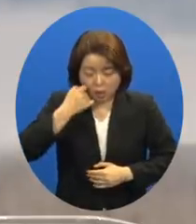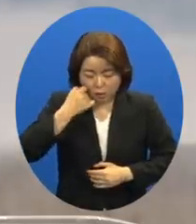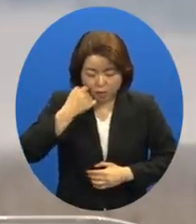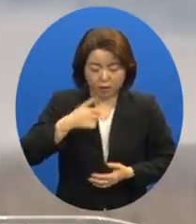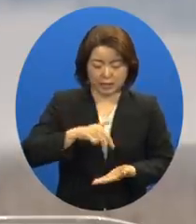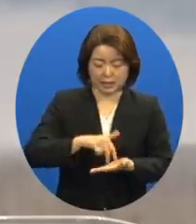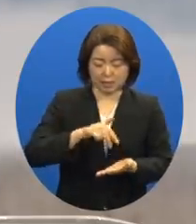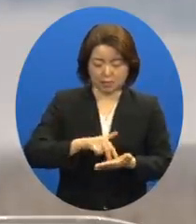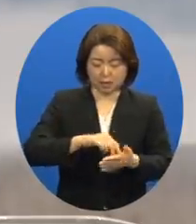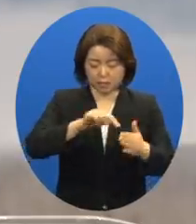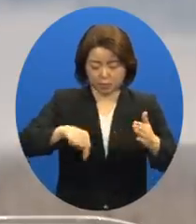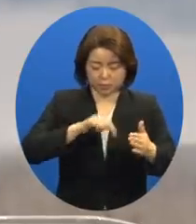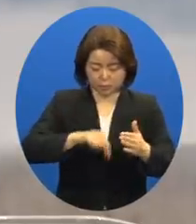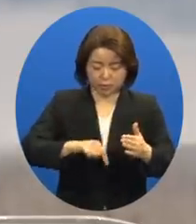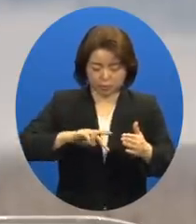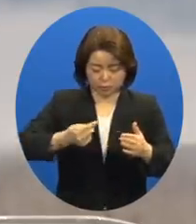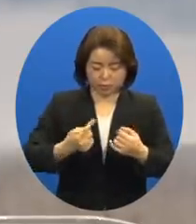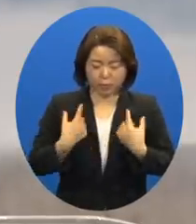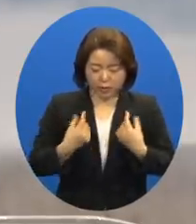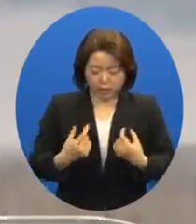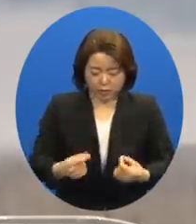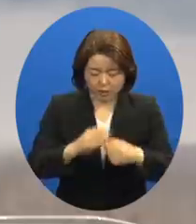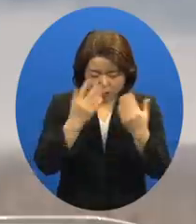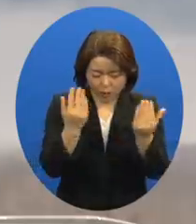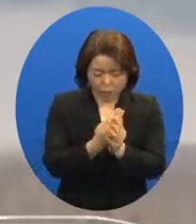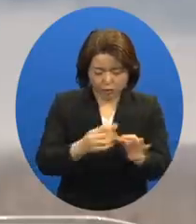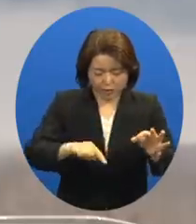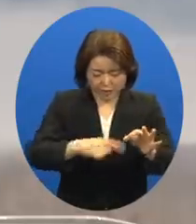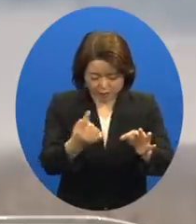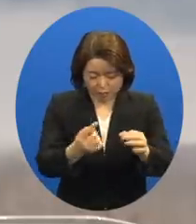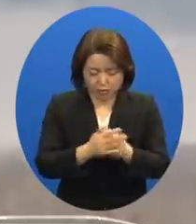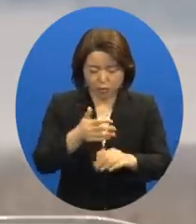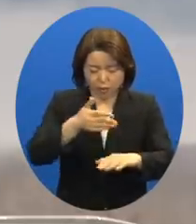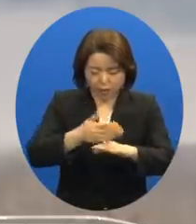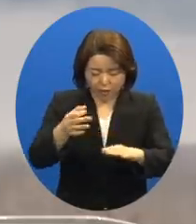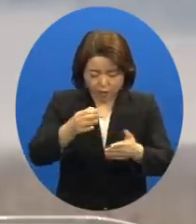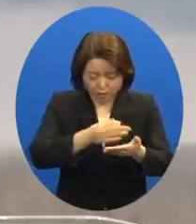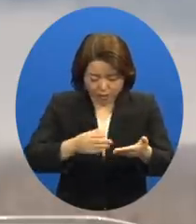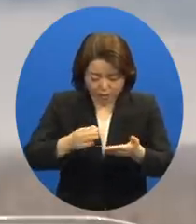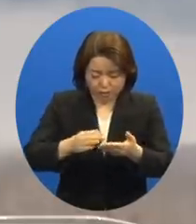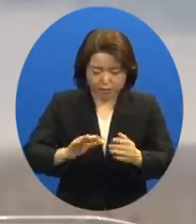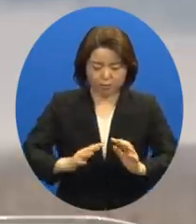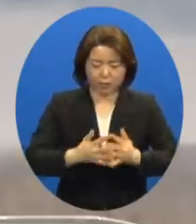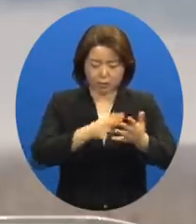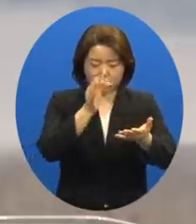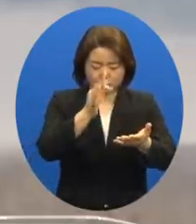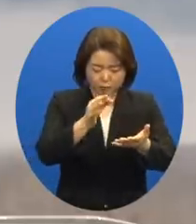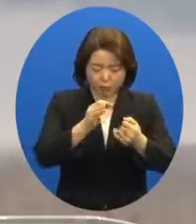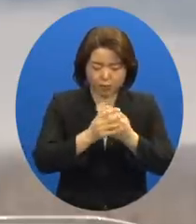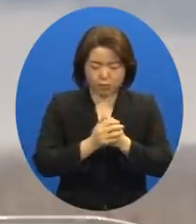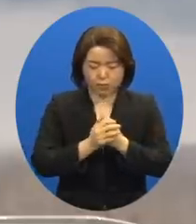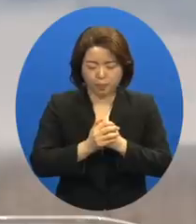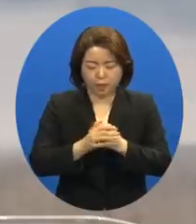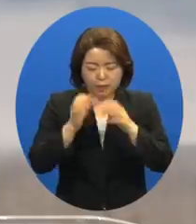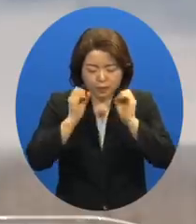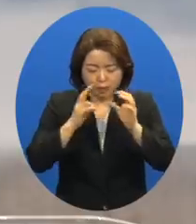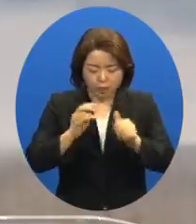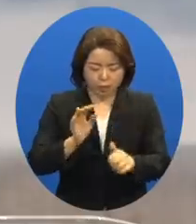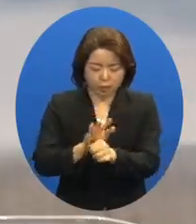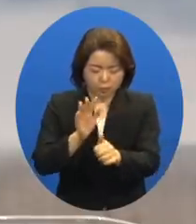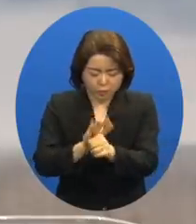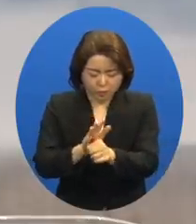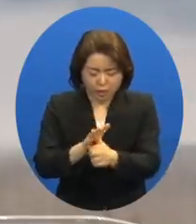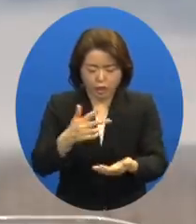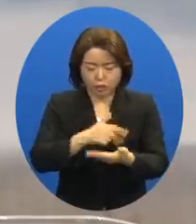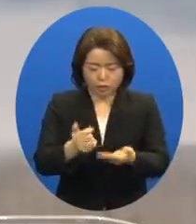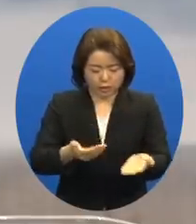형편 속에서도 여전히 온전한 10의 1조와 감사헌금과 건축헌금과 선교헌금과 구제헌금을 주님께